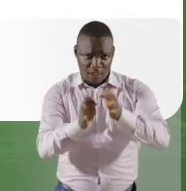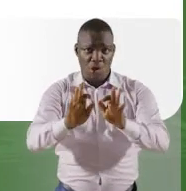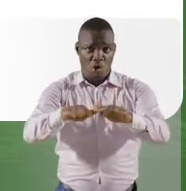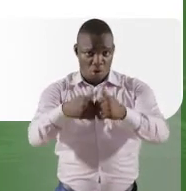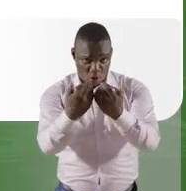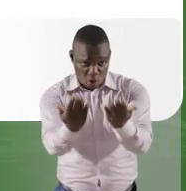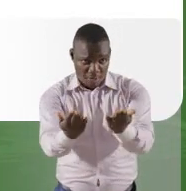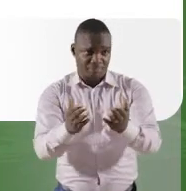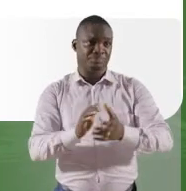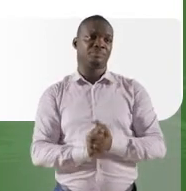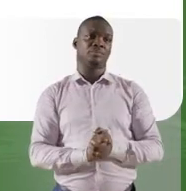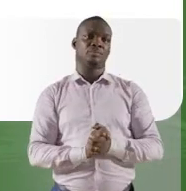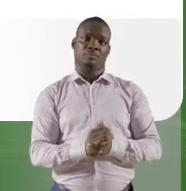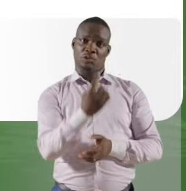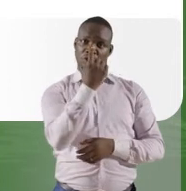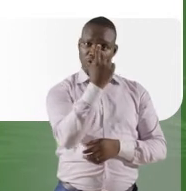Justifie que